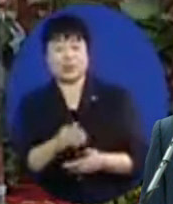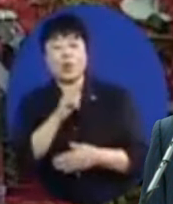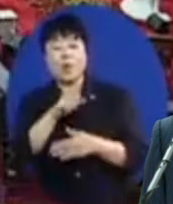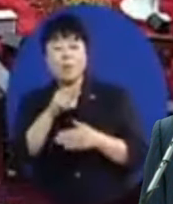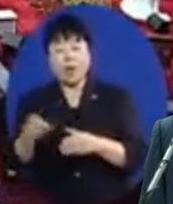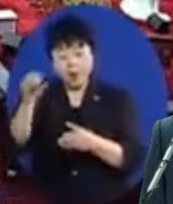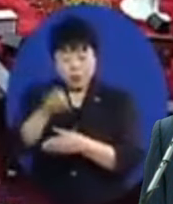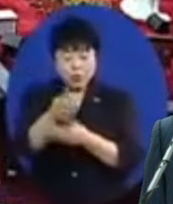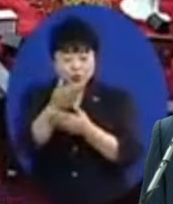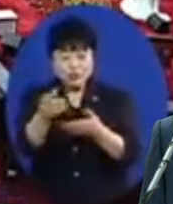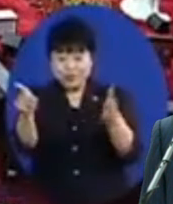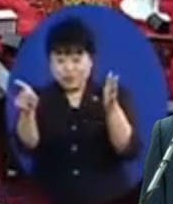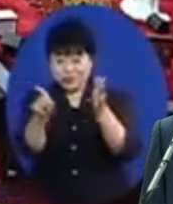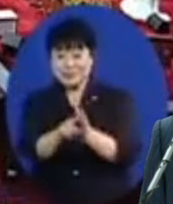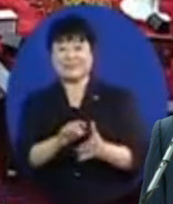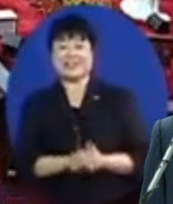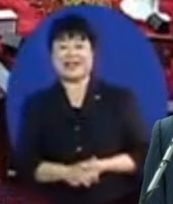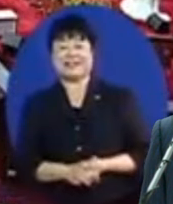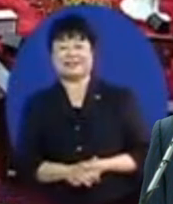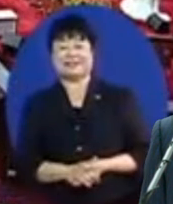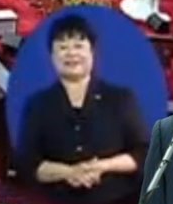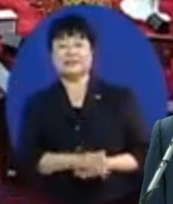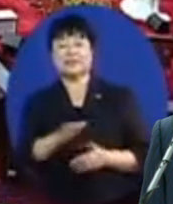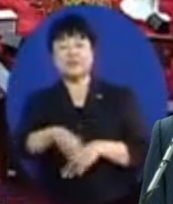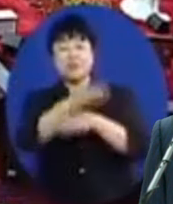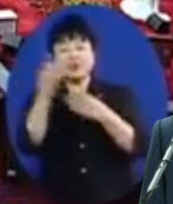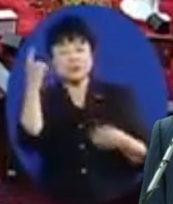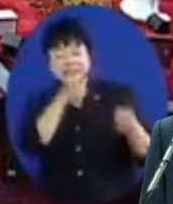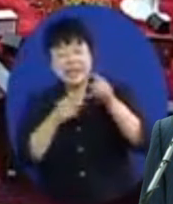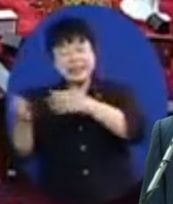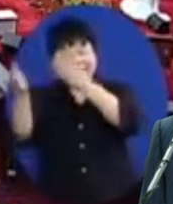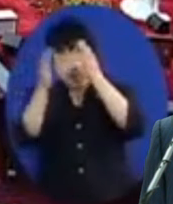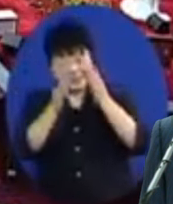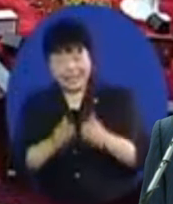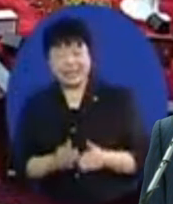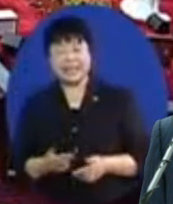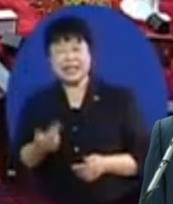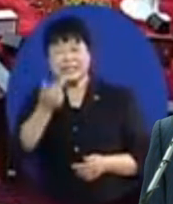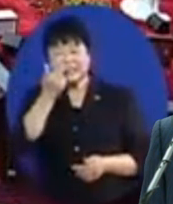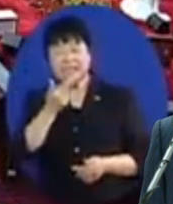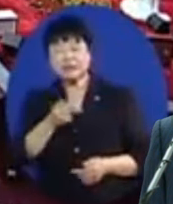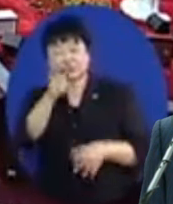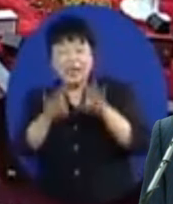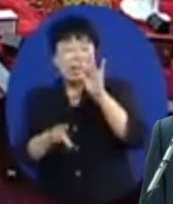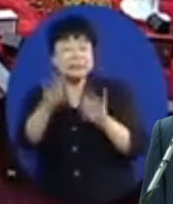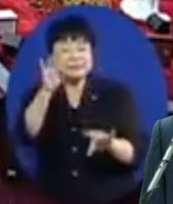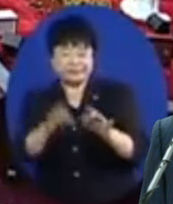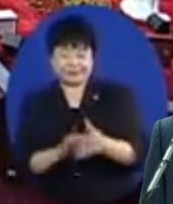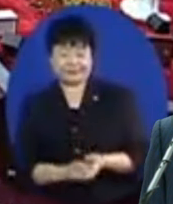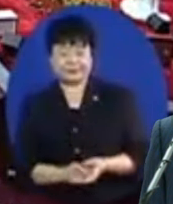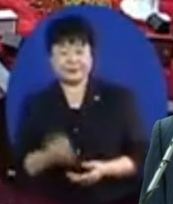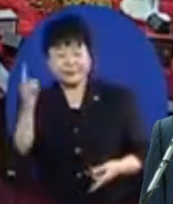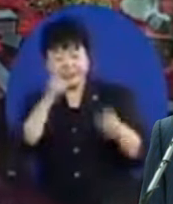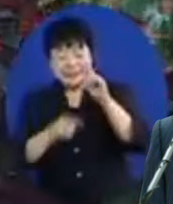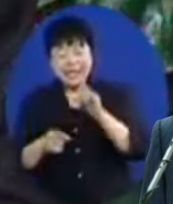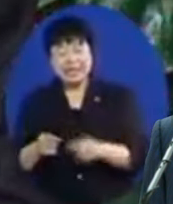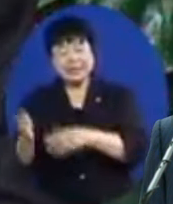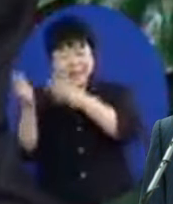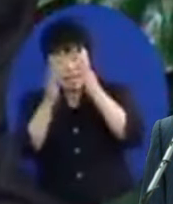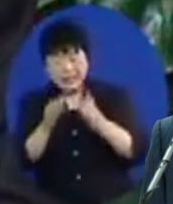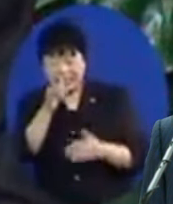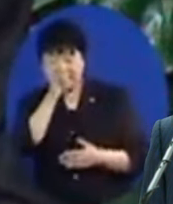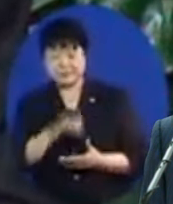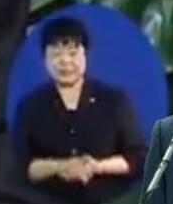마음에 부어주시는 것입니다. 우리는 모두 상한 갈대요, 생수에 갈급한 인간입니다. 상한 갈대 아닌 사람이 누가